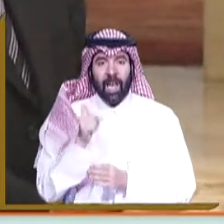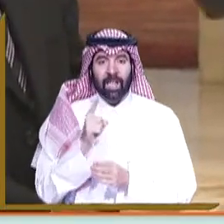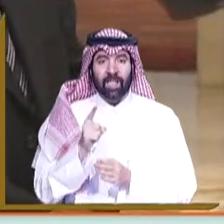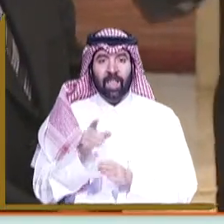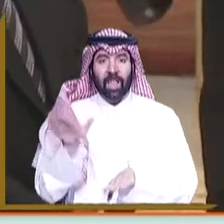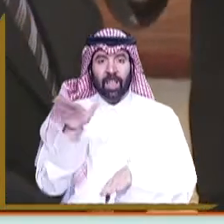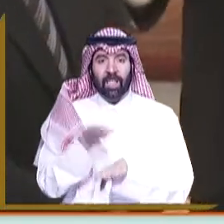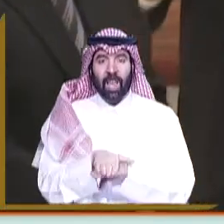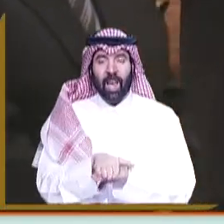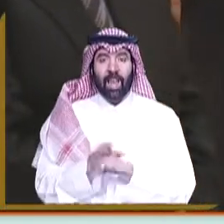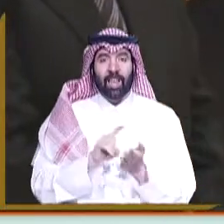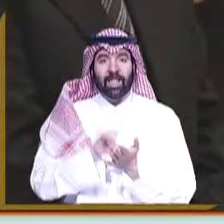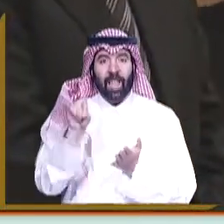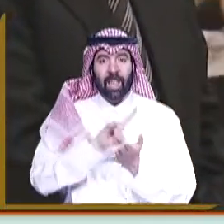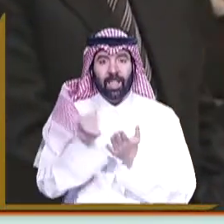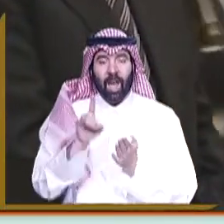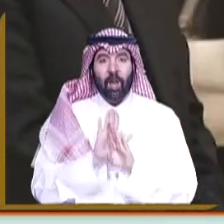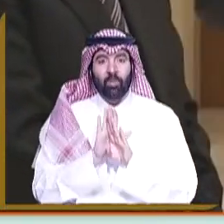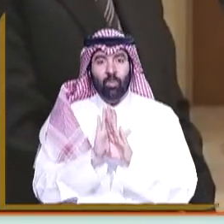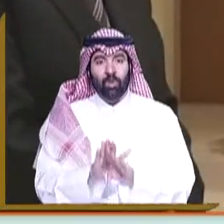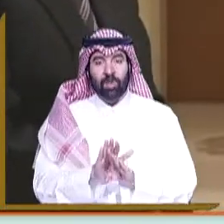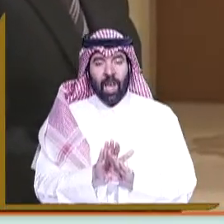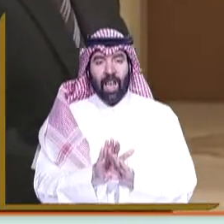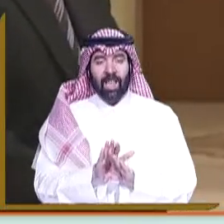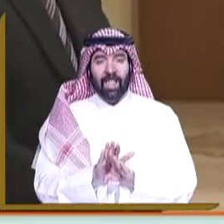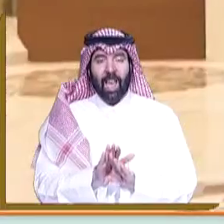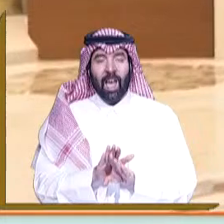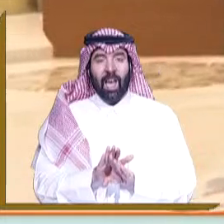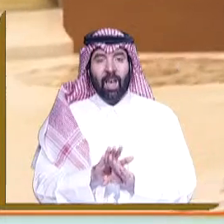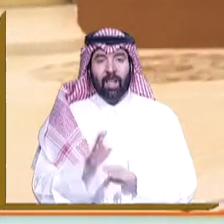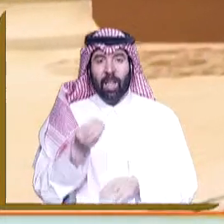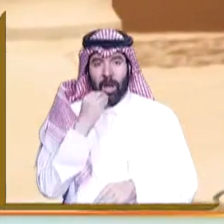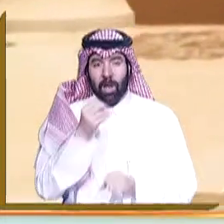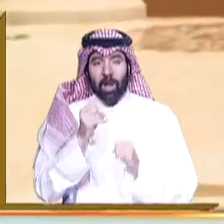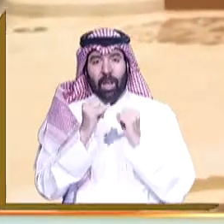طائرة عسكرية محملة بالمساعدات الطبية والإغاثية